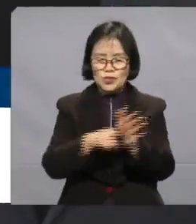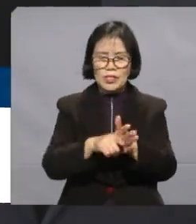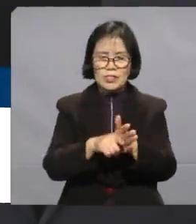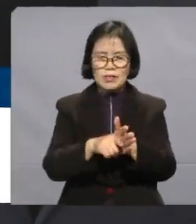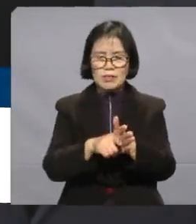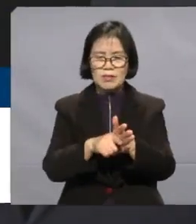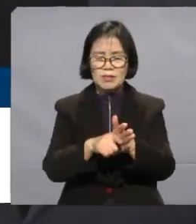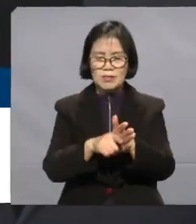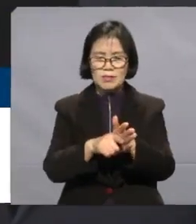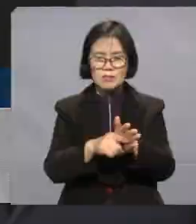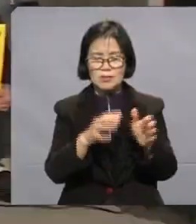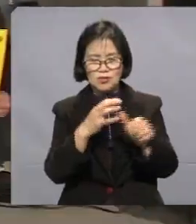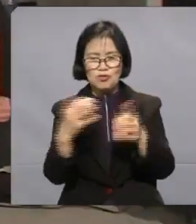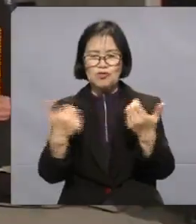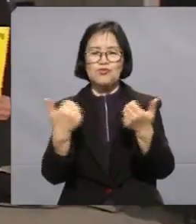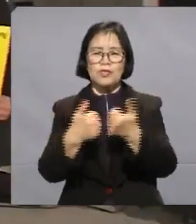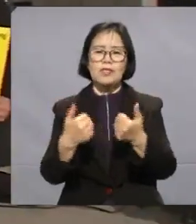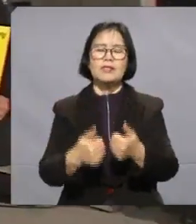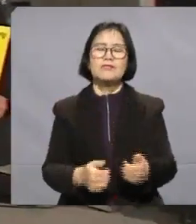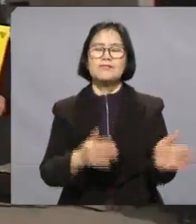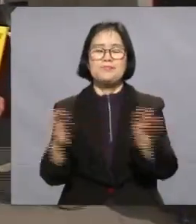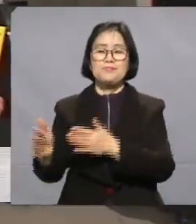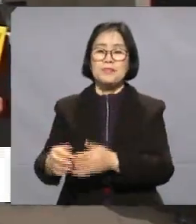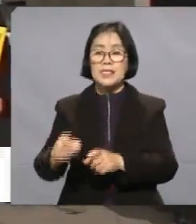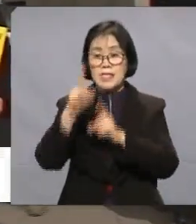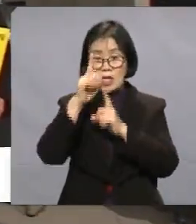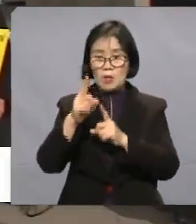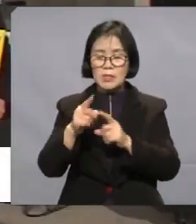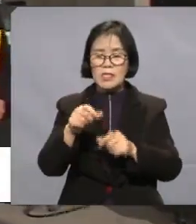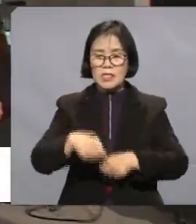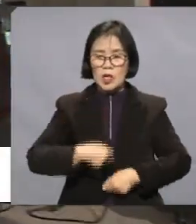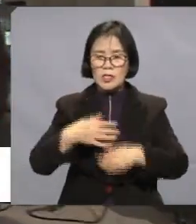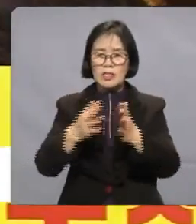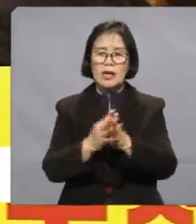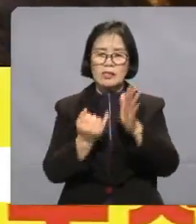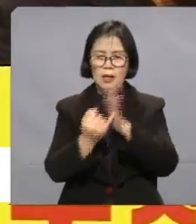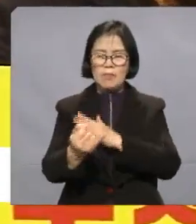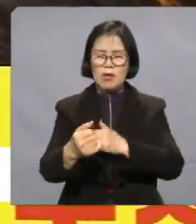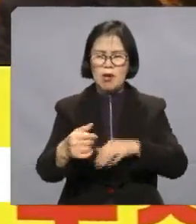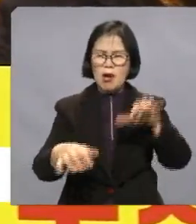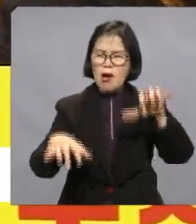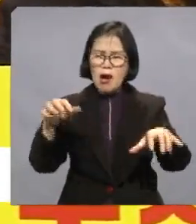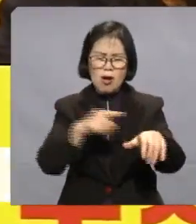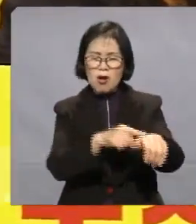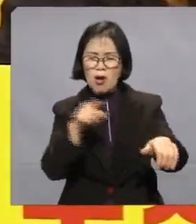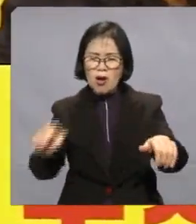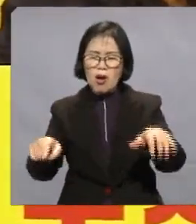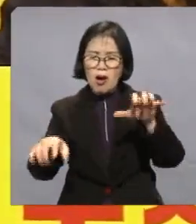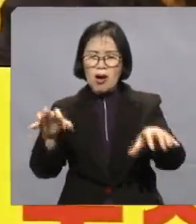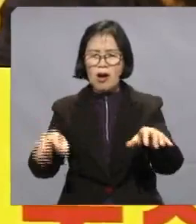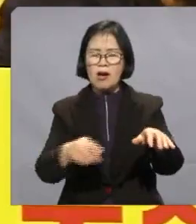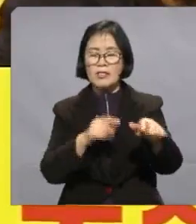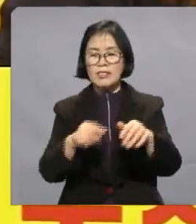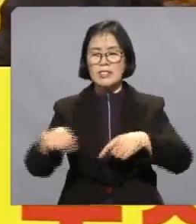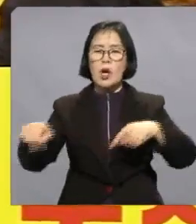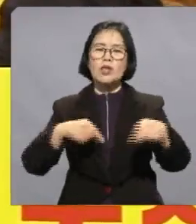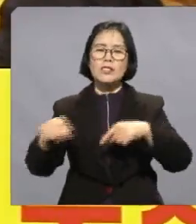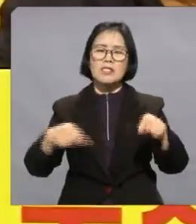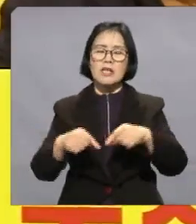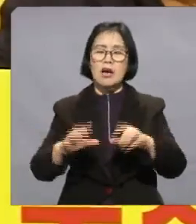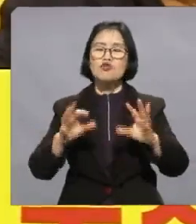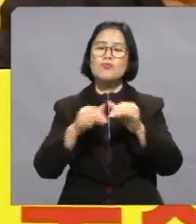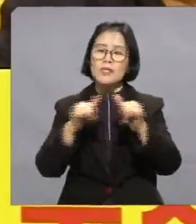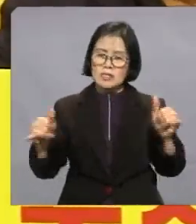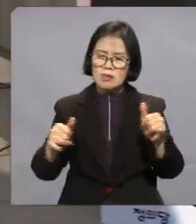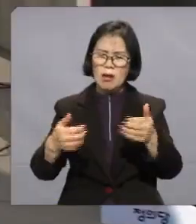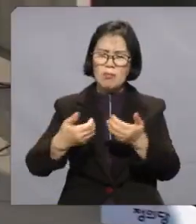아마 방탄국회를 계속. 이정미 정의당 대표는 거대 양당을 겨냥해 우리 정치가